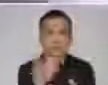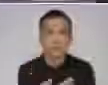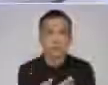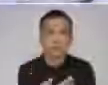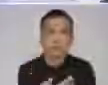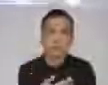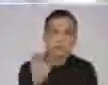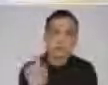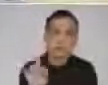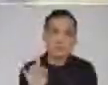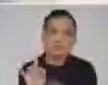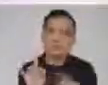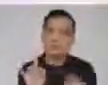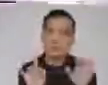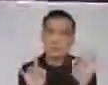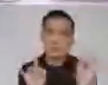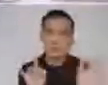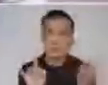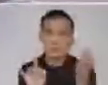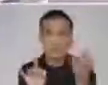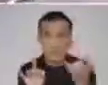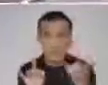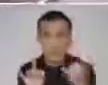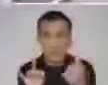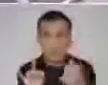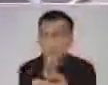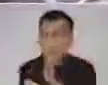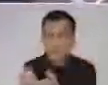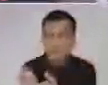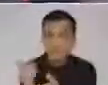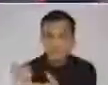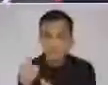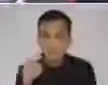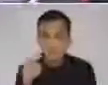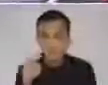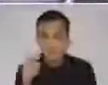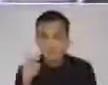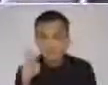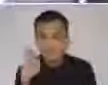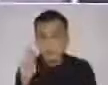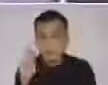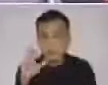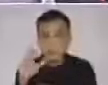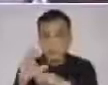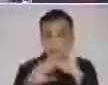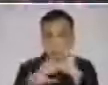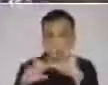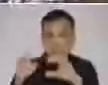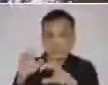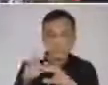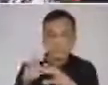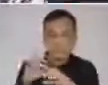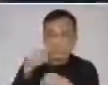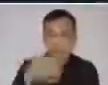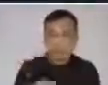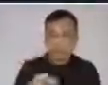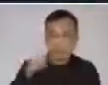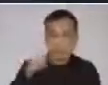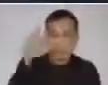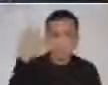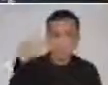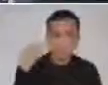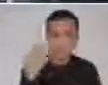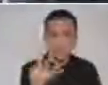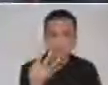Rojas Boulevard. Right now, nakikita natin na marami na ang mga kababayan natin na bumabiyahe dito, especially yung going